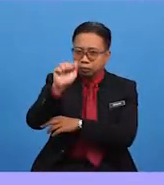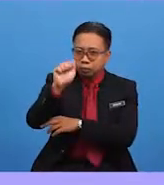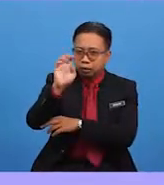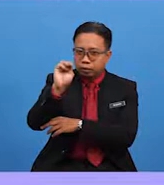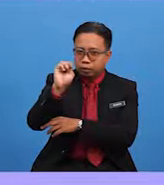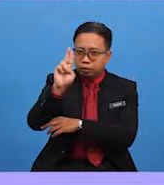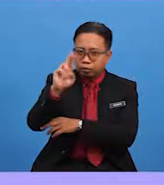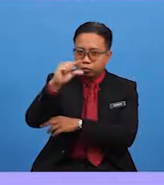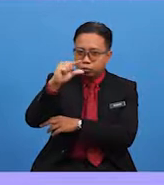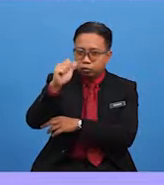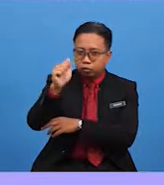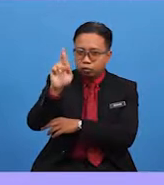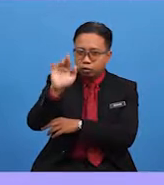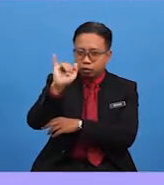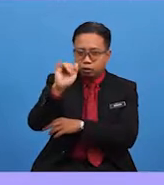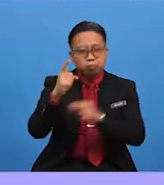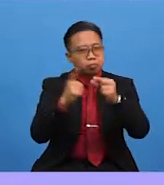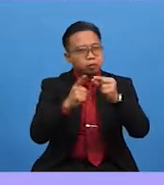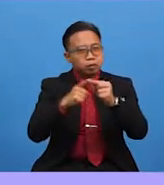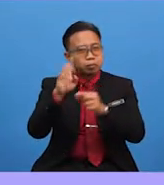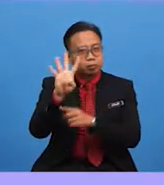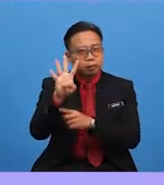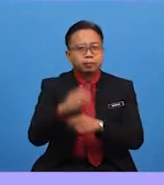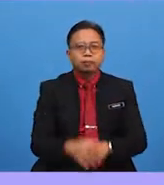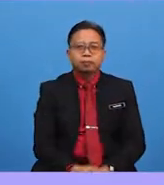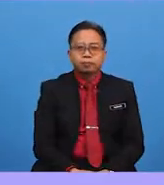Pramugari. Perkataan yang keempat,